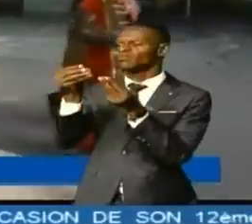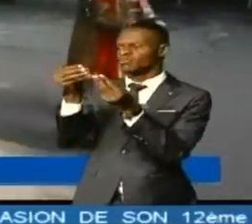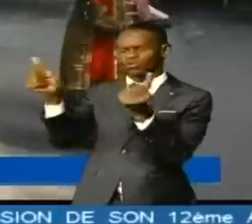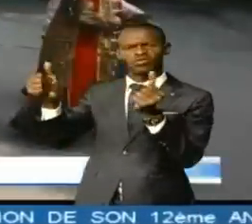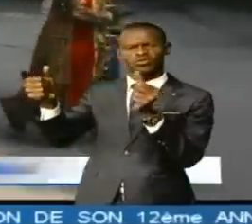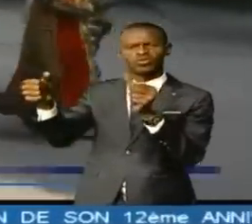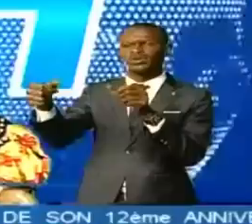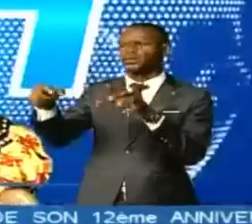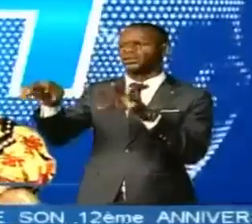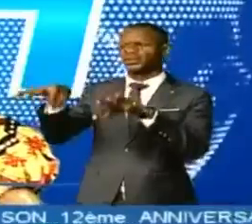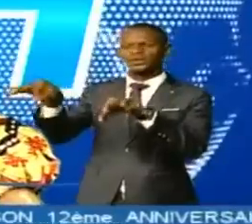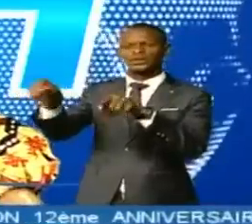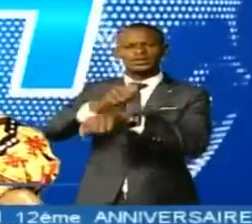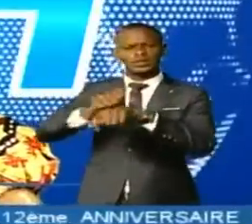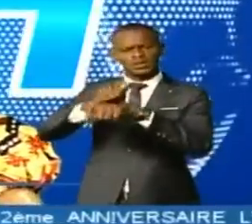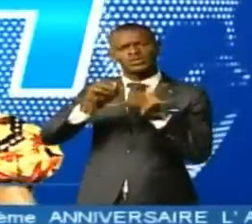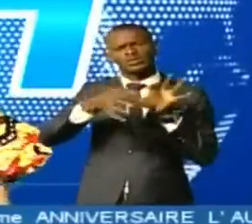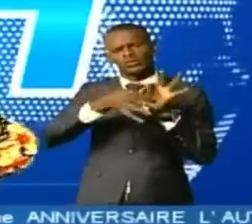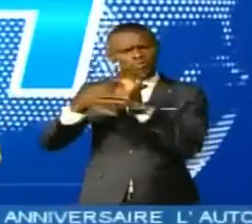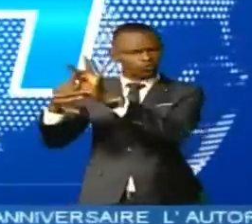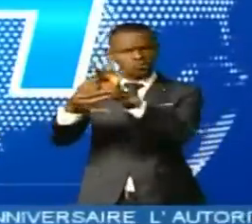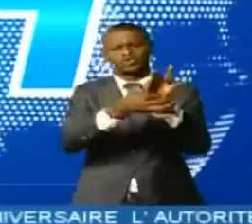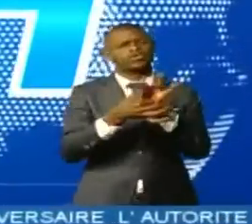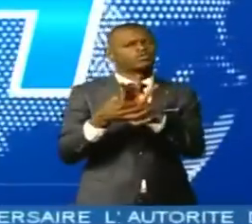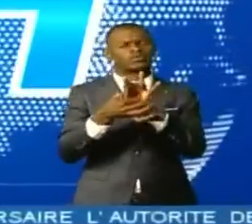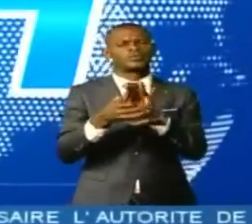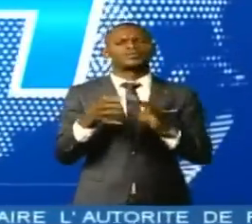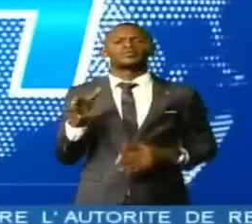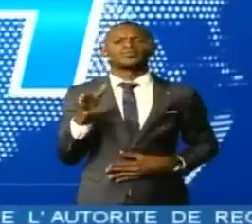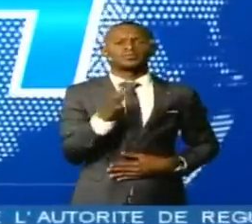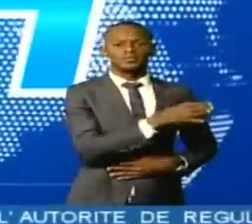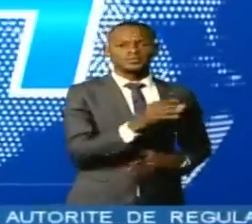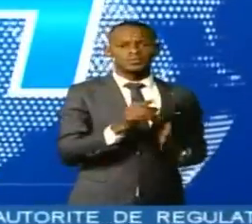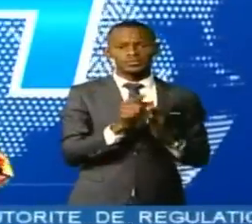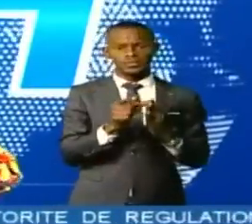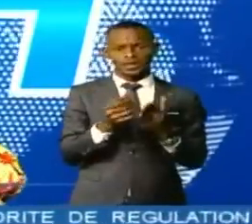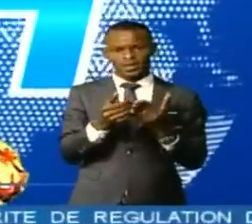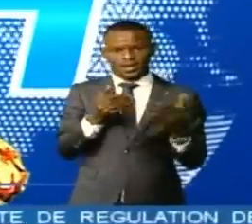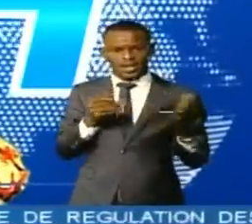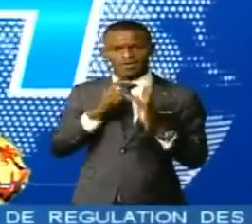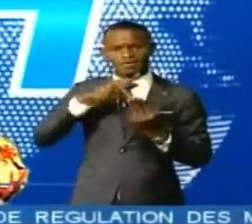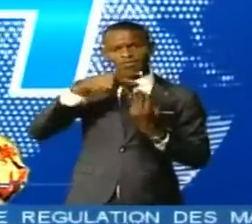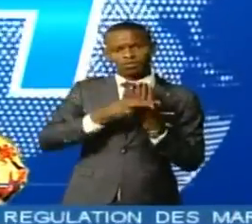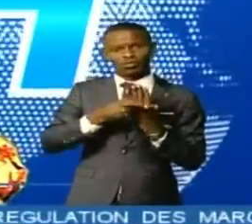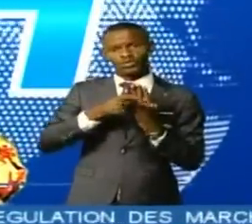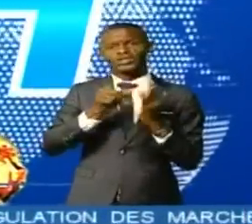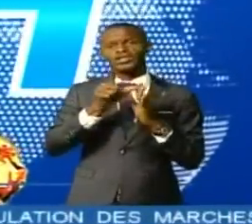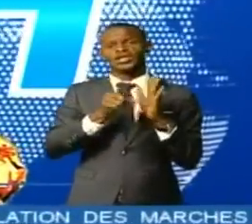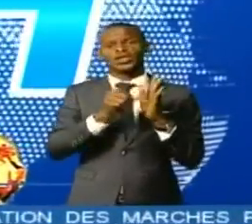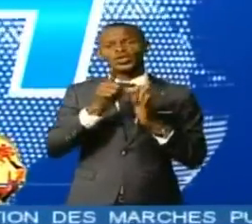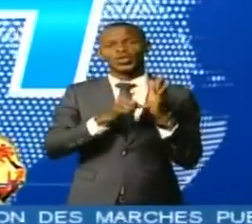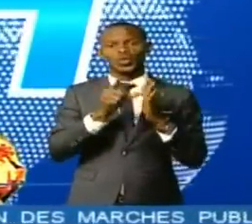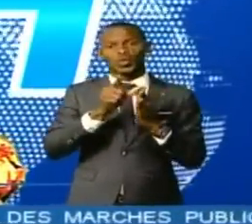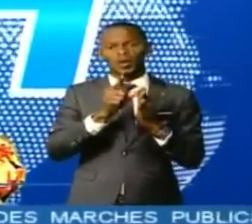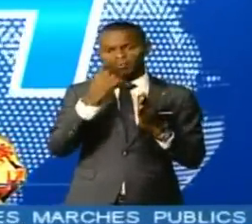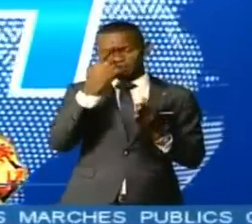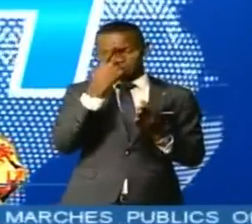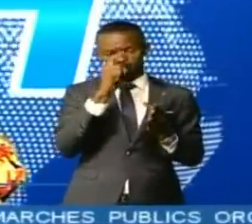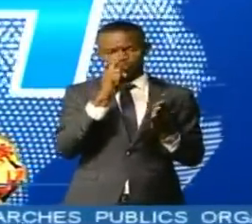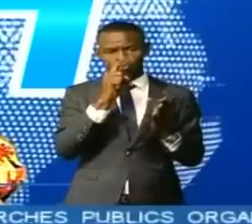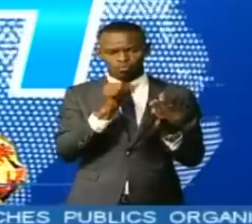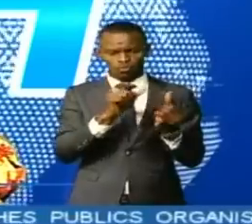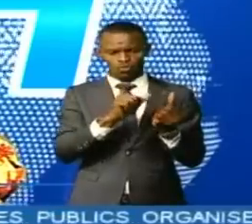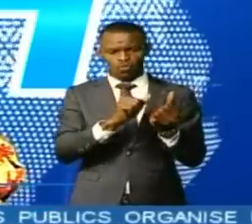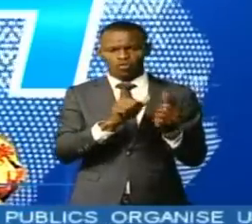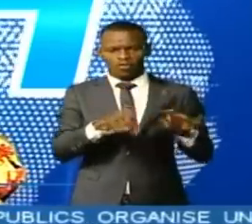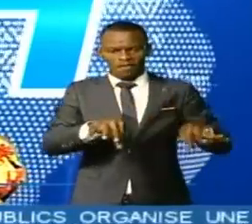l'intégrité territoriale. L'avant-projet de loi modifiant et complétant la loi foncière a été adopté au sort des 3 jours d'atelier